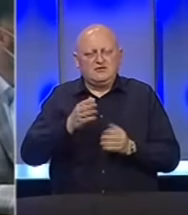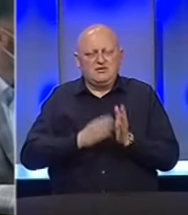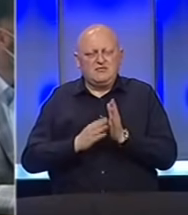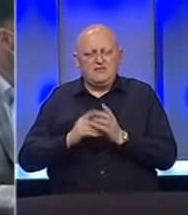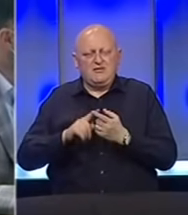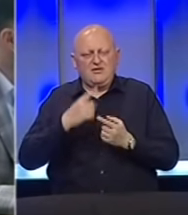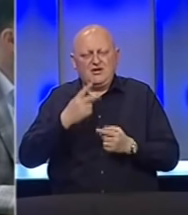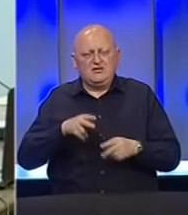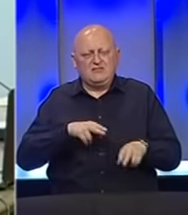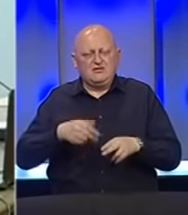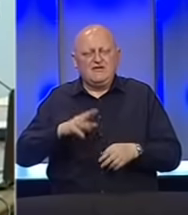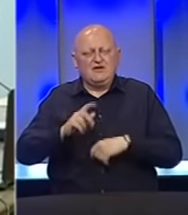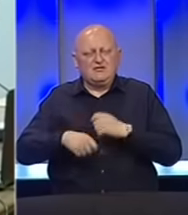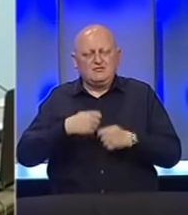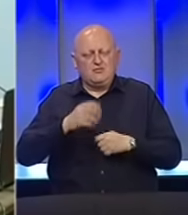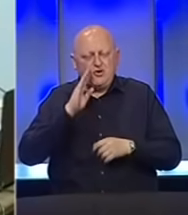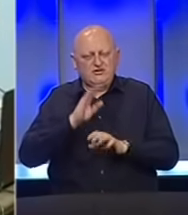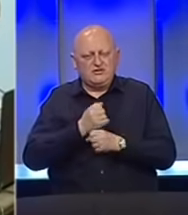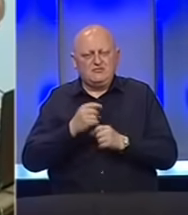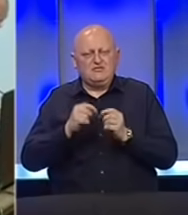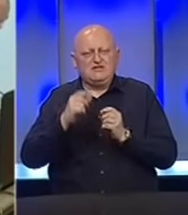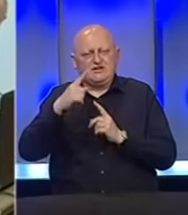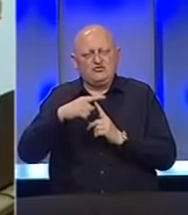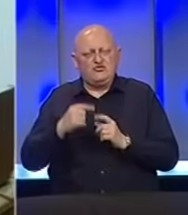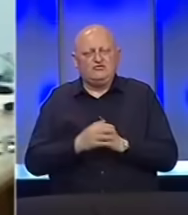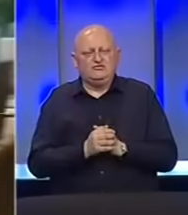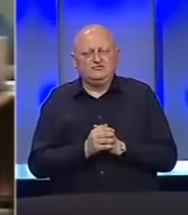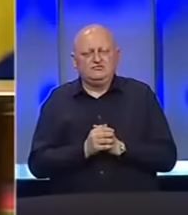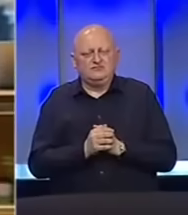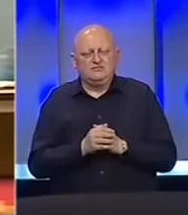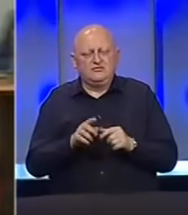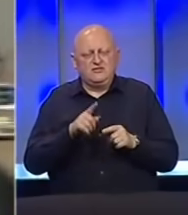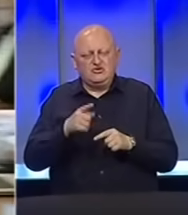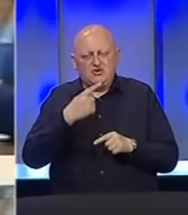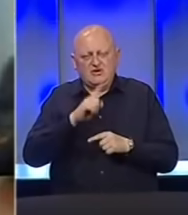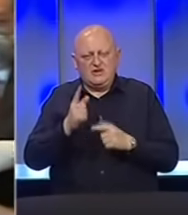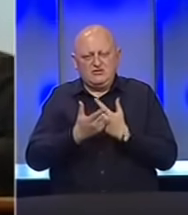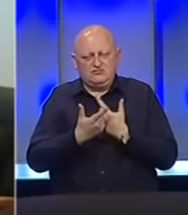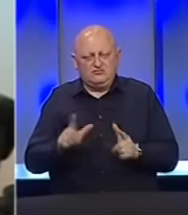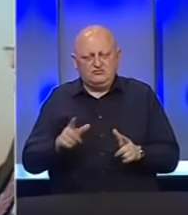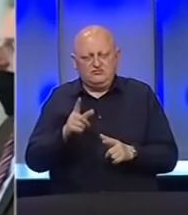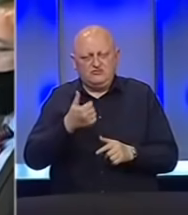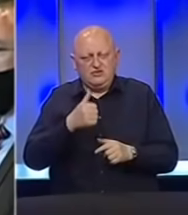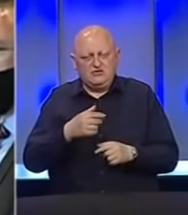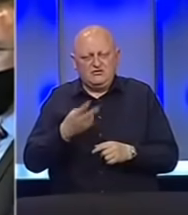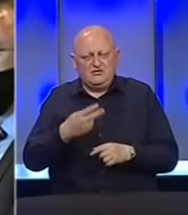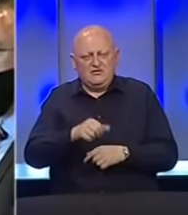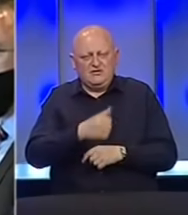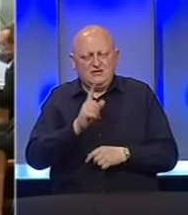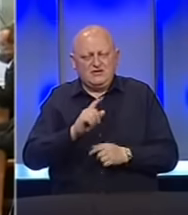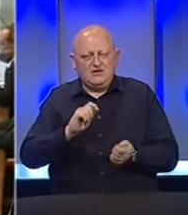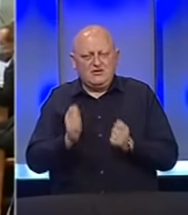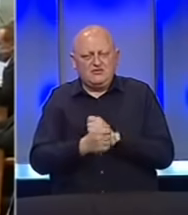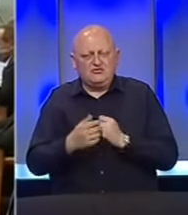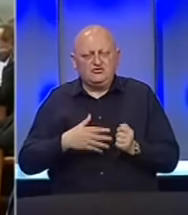MMF-a, ističe ministrica vanjskih poslova Bosne i Hercegovine Bisera Turković. Iz toga je, kaže, nedopustivo da se u nešto što se 20 godina nije